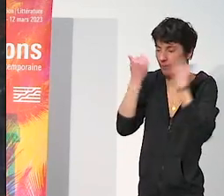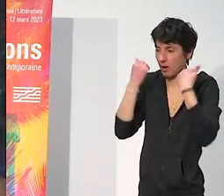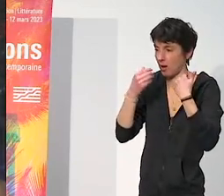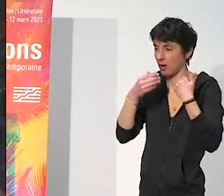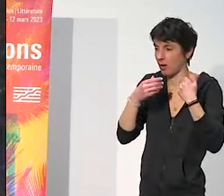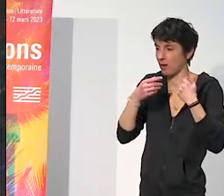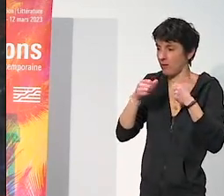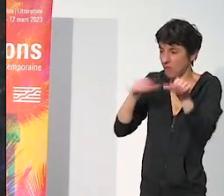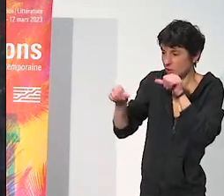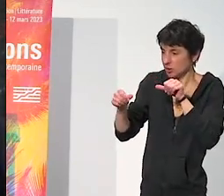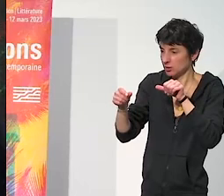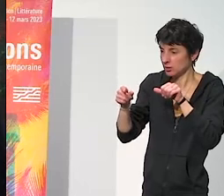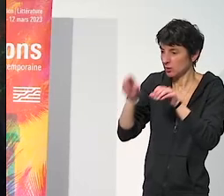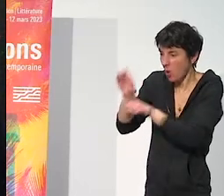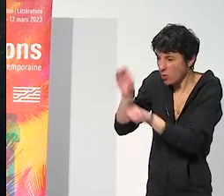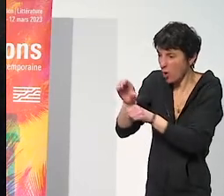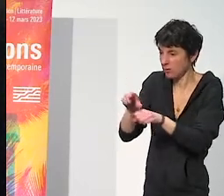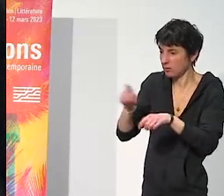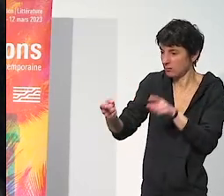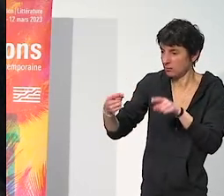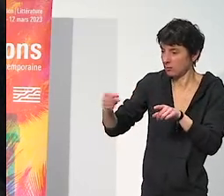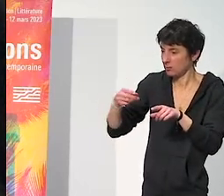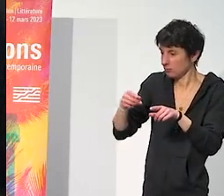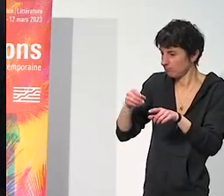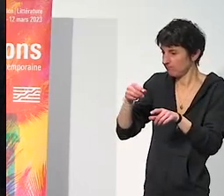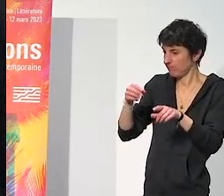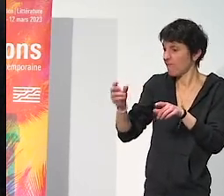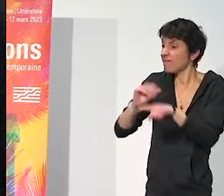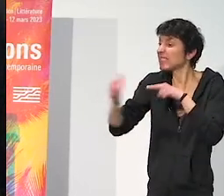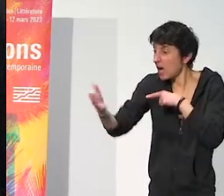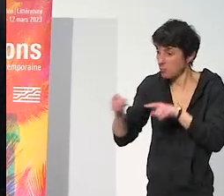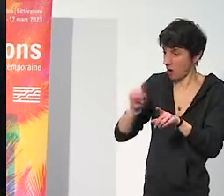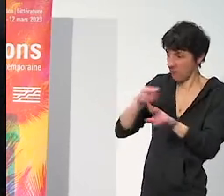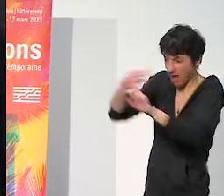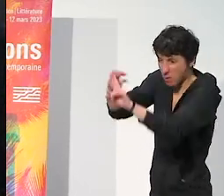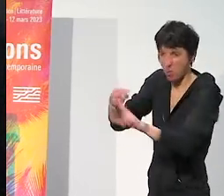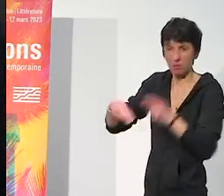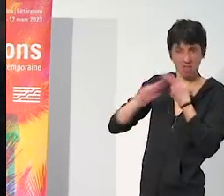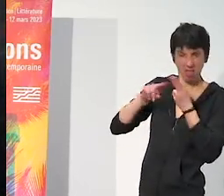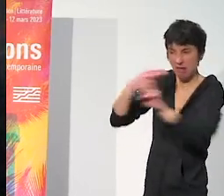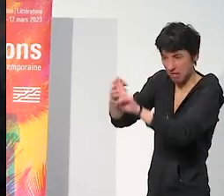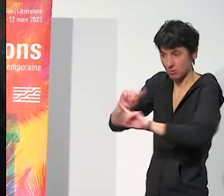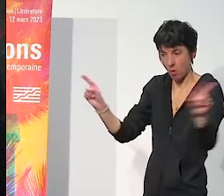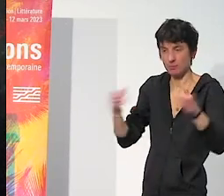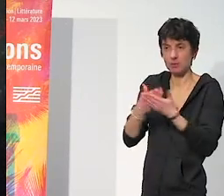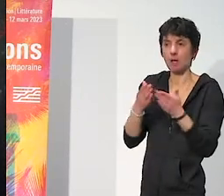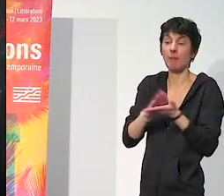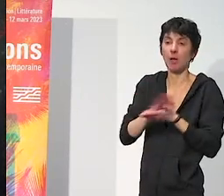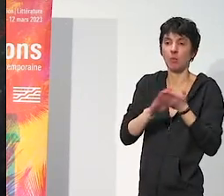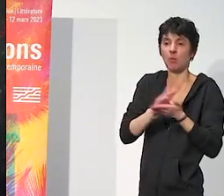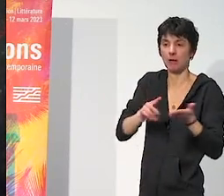ping-pong. Ce n'est pas ça. Moi, j'ai l'impression que... Pardon, hein, c'est un